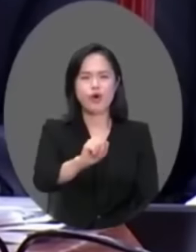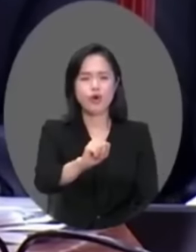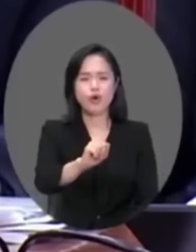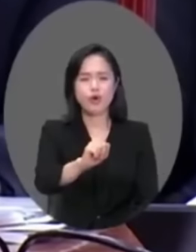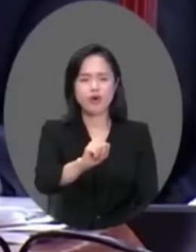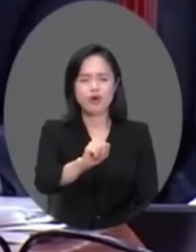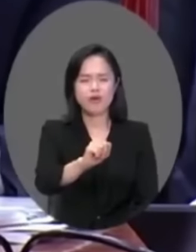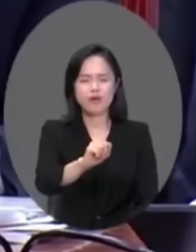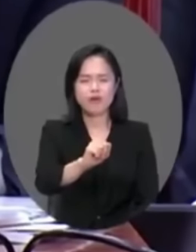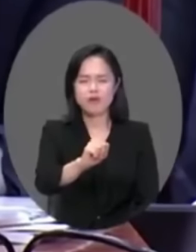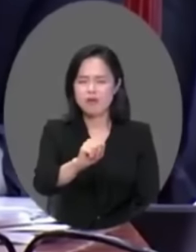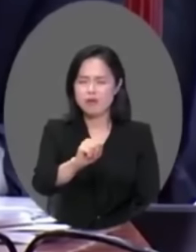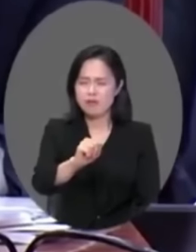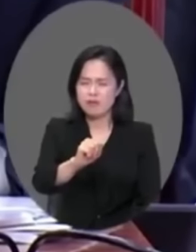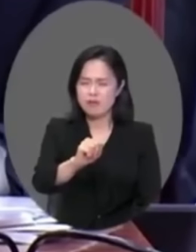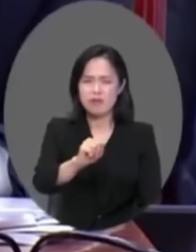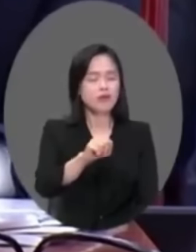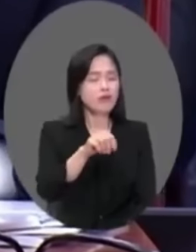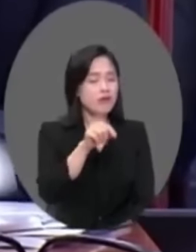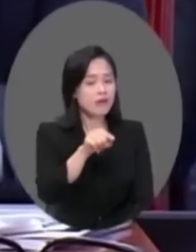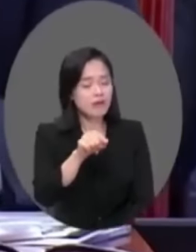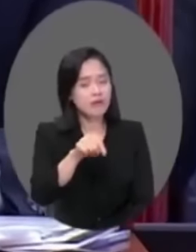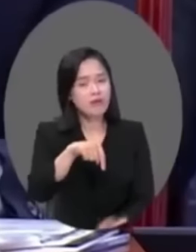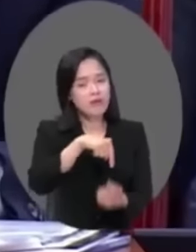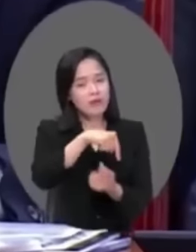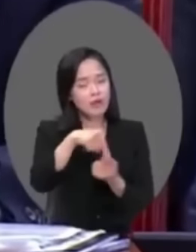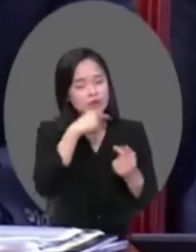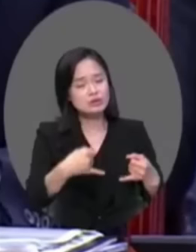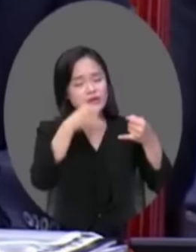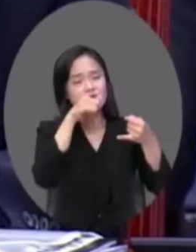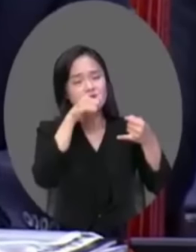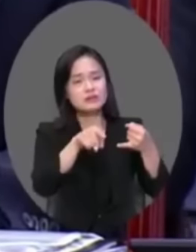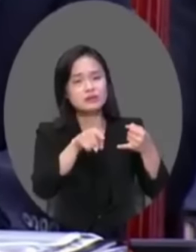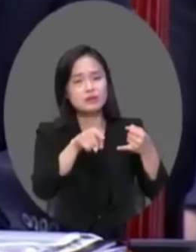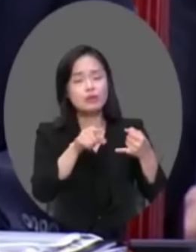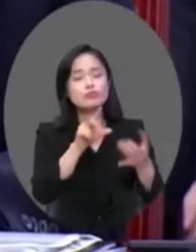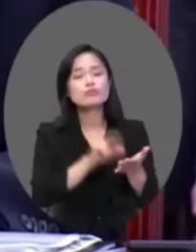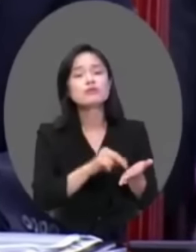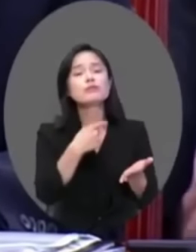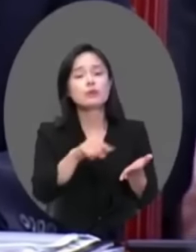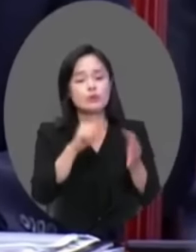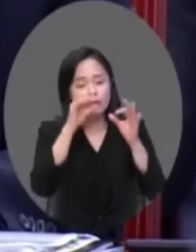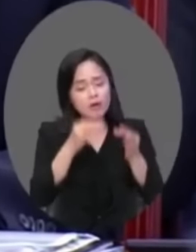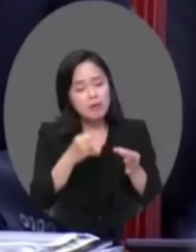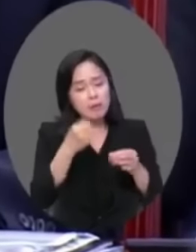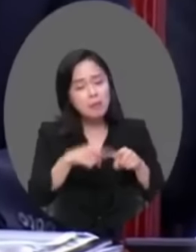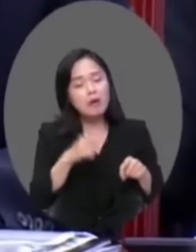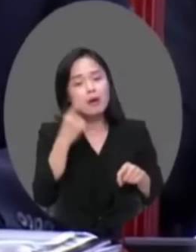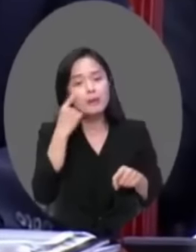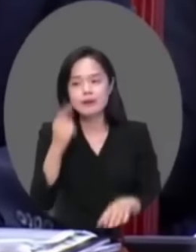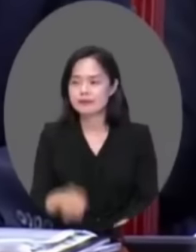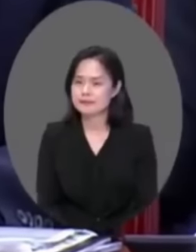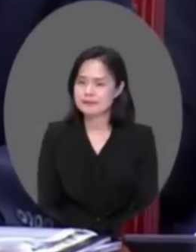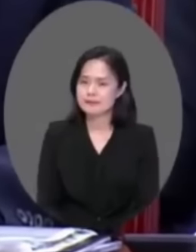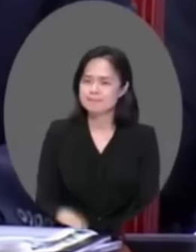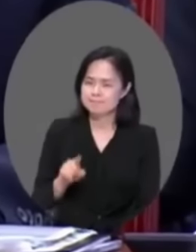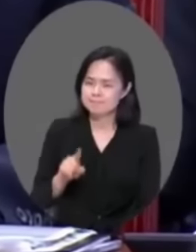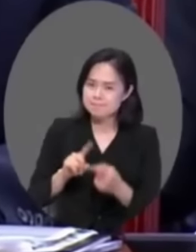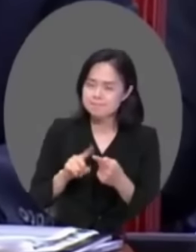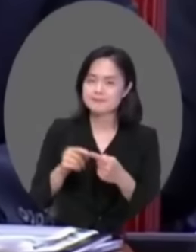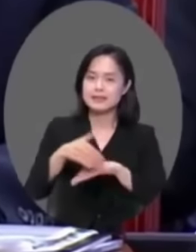보세요 어떤 거해야 됩니까 그건 그 장기적인 계획과 단기적인 계획이 있는데요 그 적자라는 것은 그